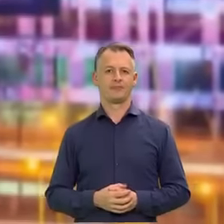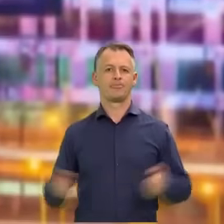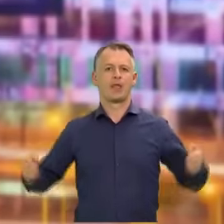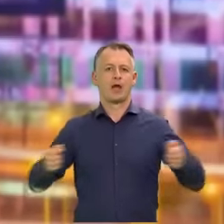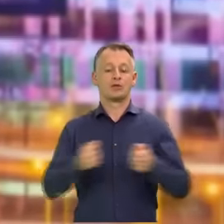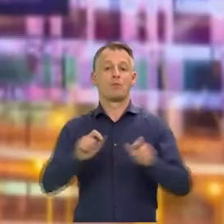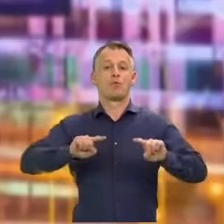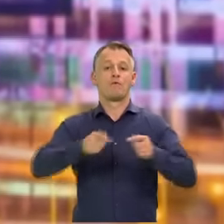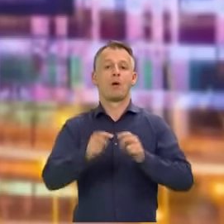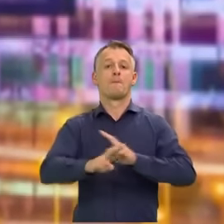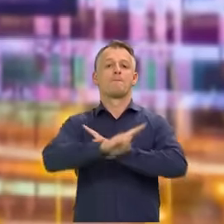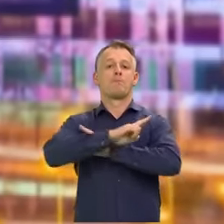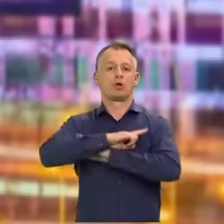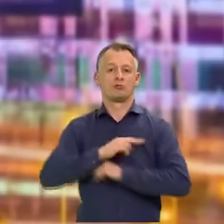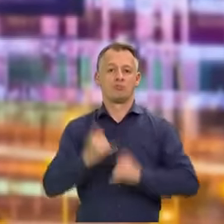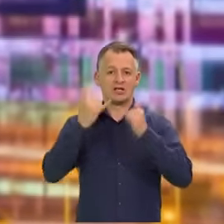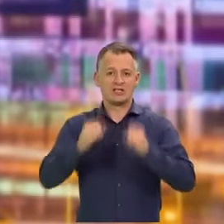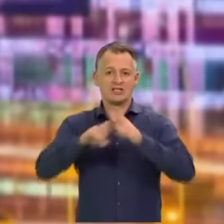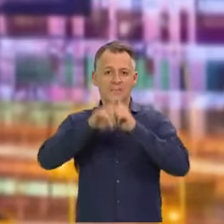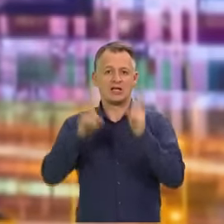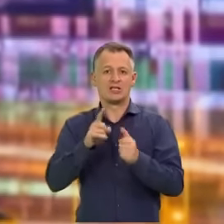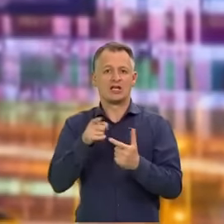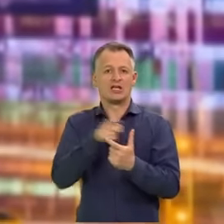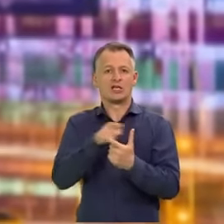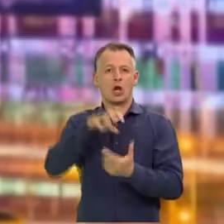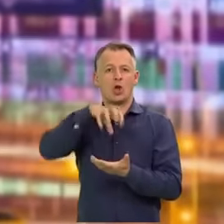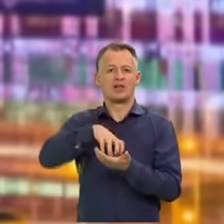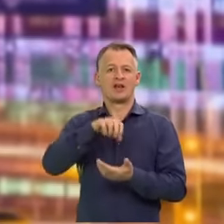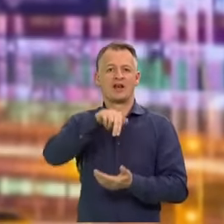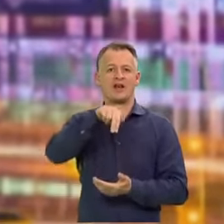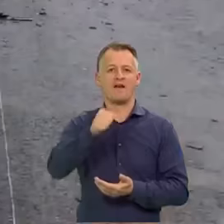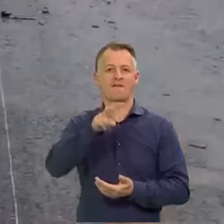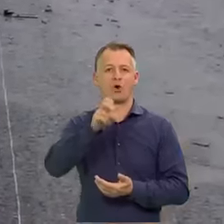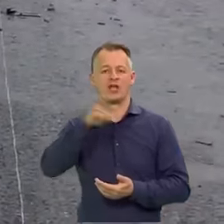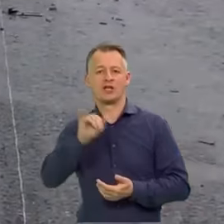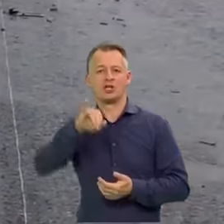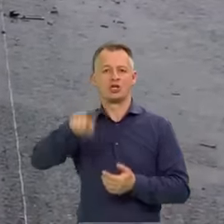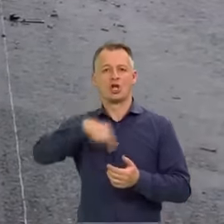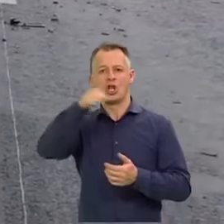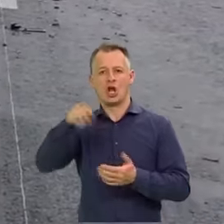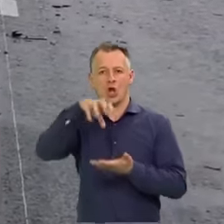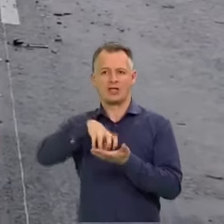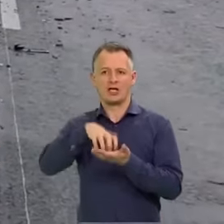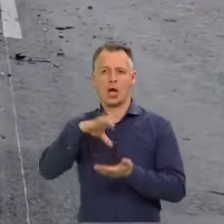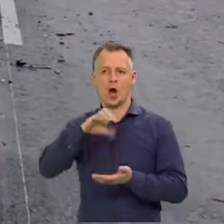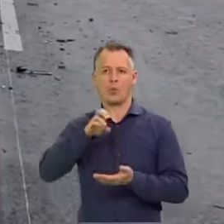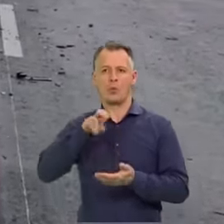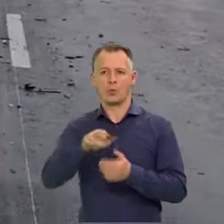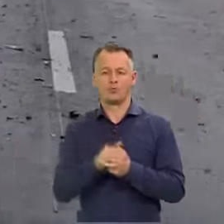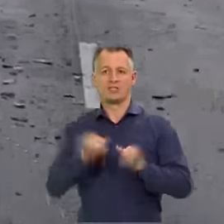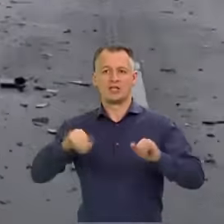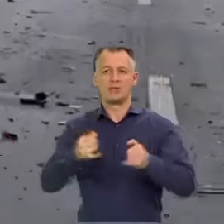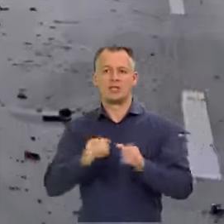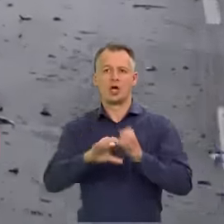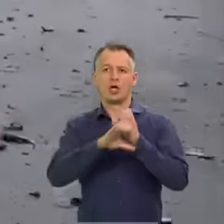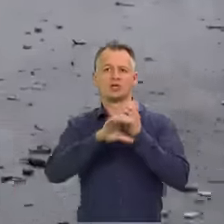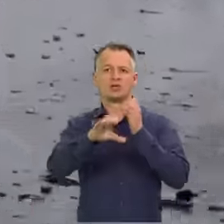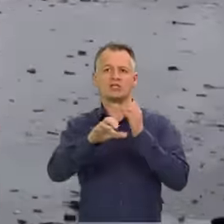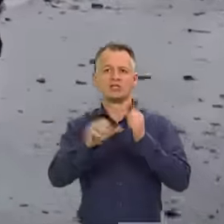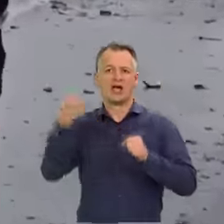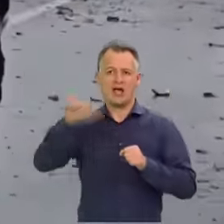Un accident mortal a avut loc în această dimineață între localitățile Năvodar și Corbu. Evenimentul rutier s-a produs între o cisternă și